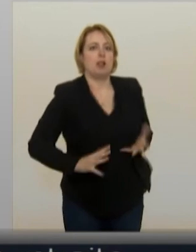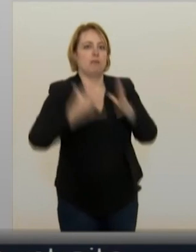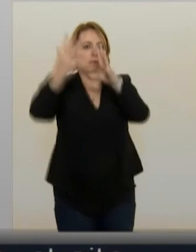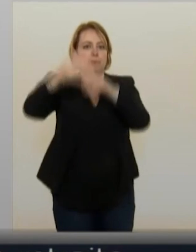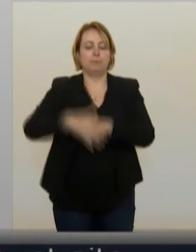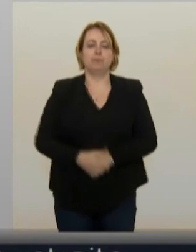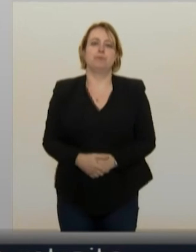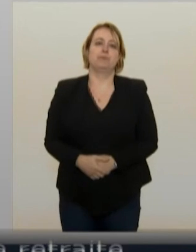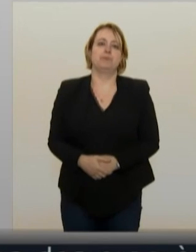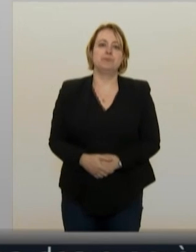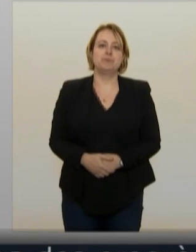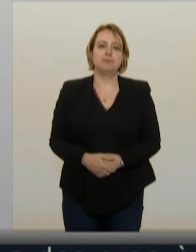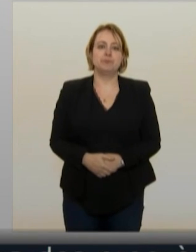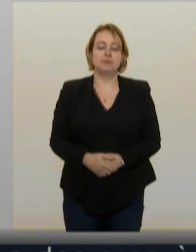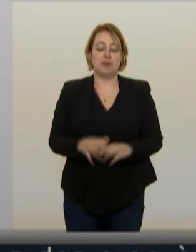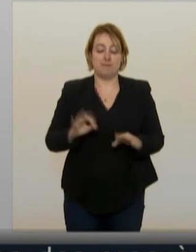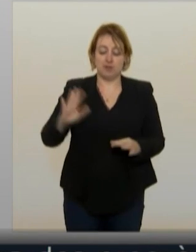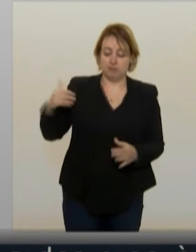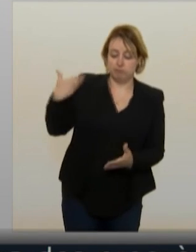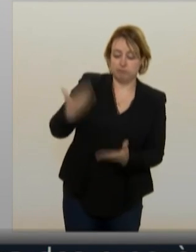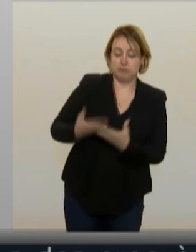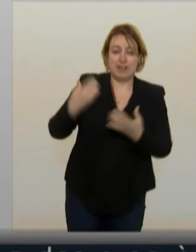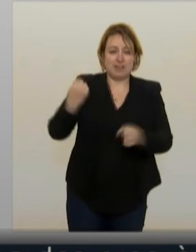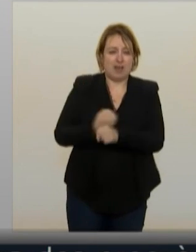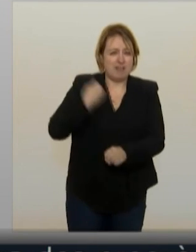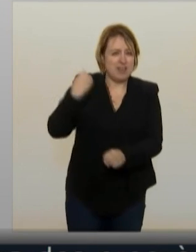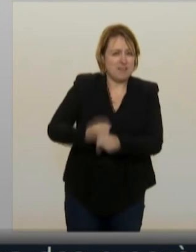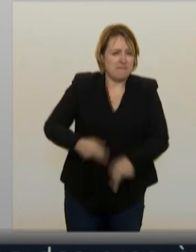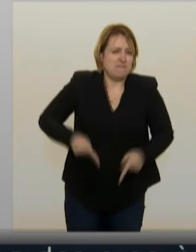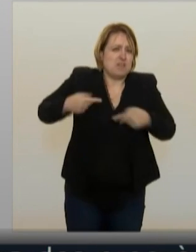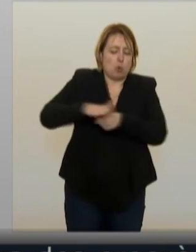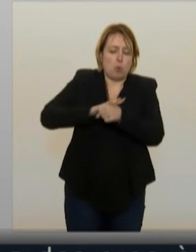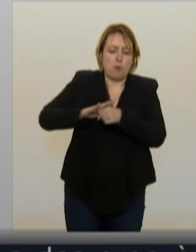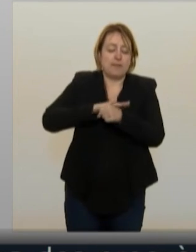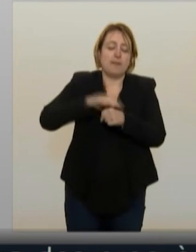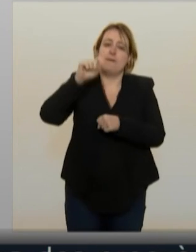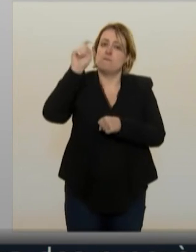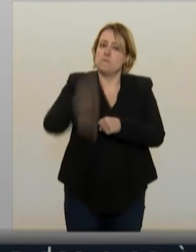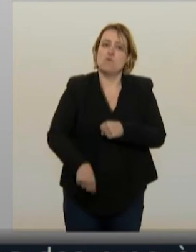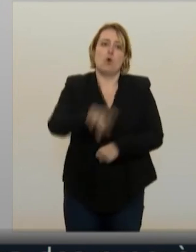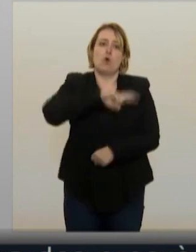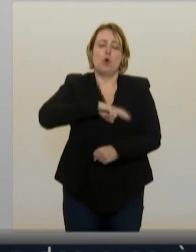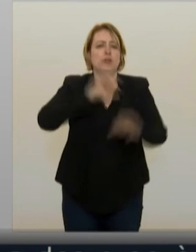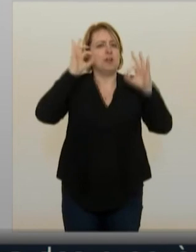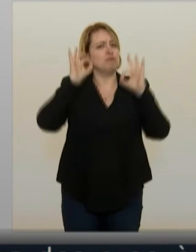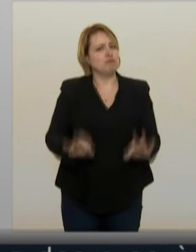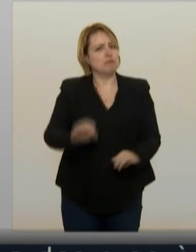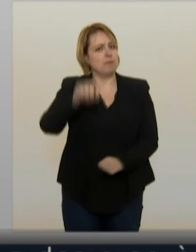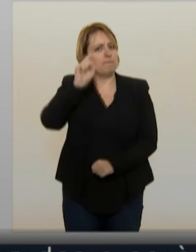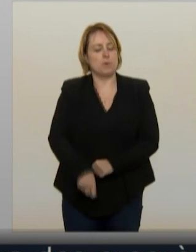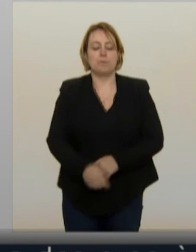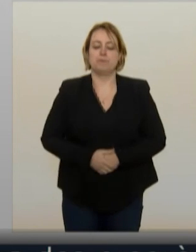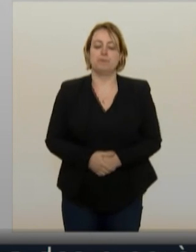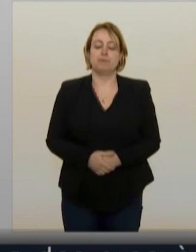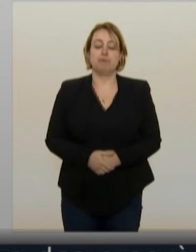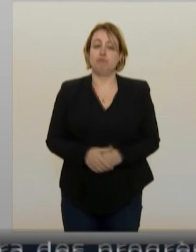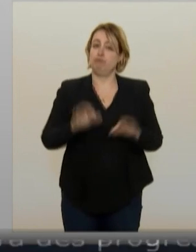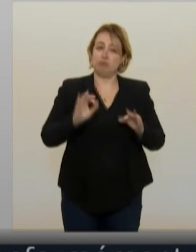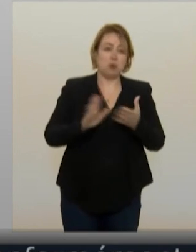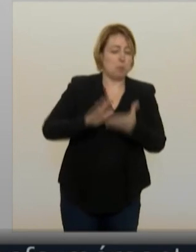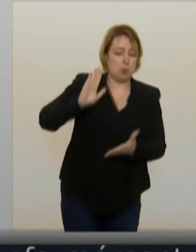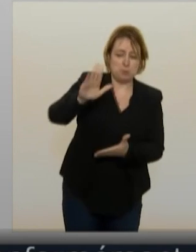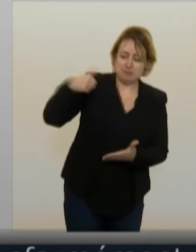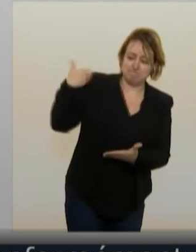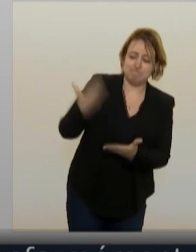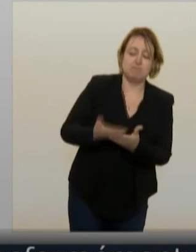une vie de travail doit garantir une retraite digne conformément à notre engagement des salariés et les